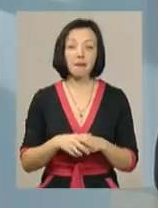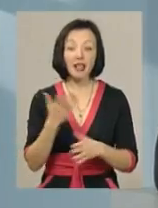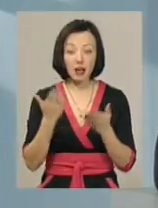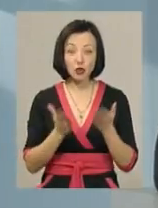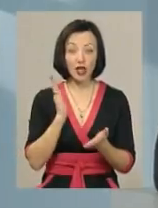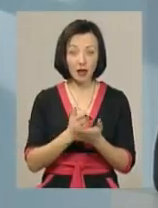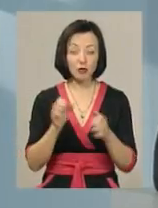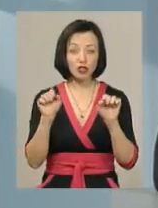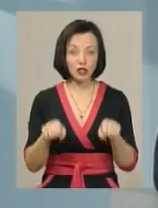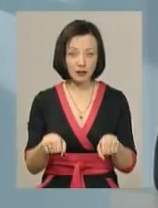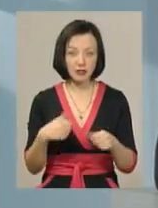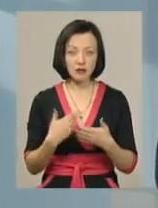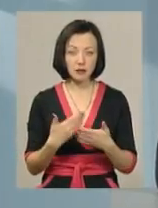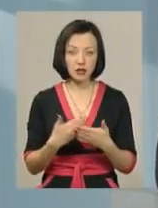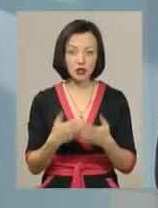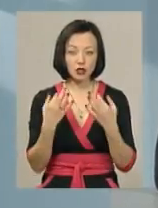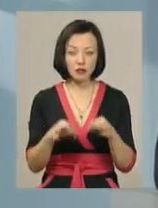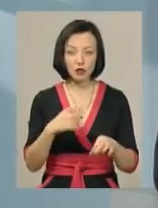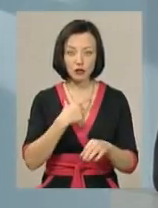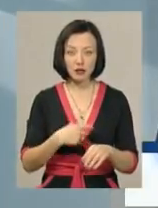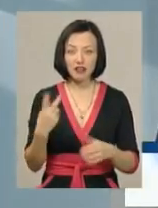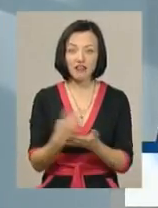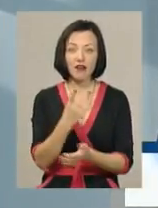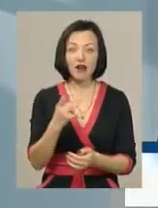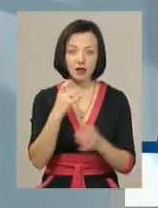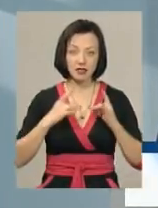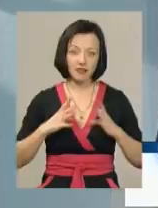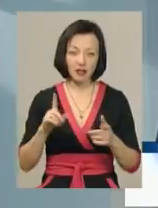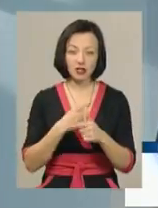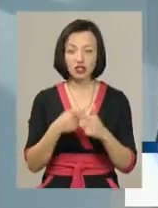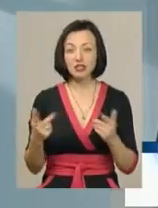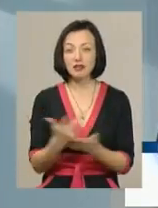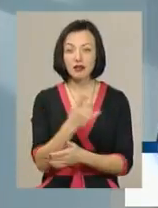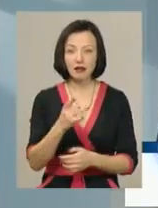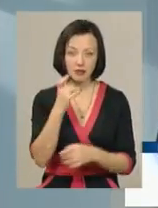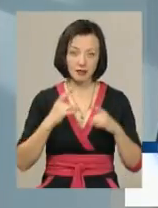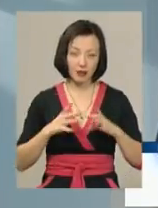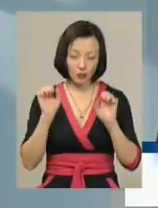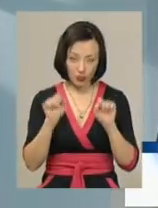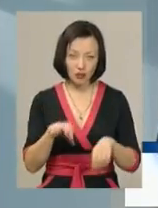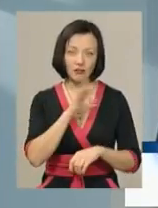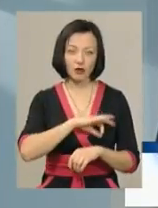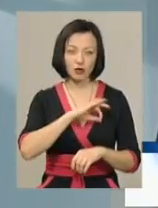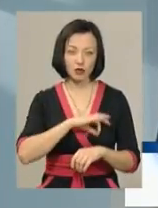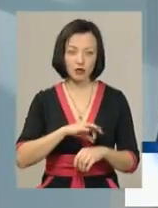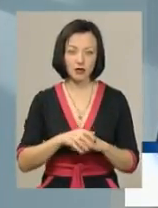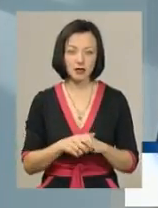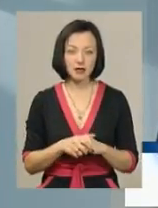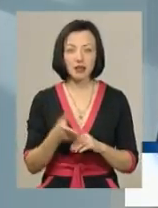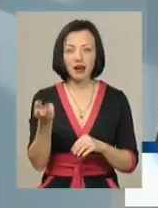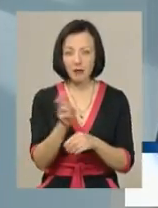Якщо є можливість наприклад дозволити собі два рази свято чи три рази свято значить це можна використовувати тому